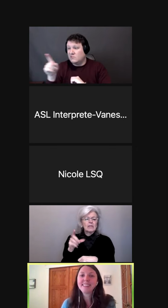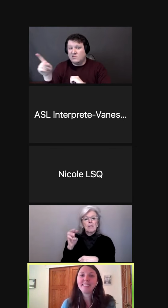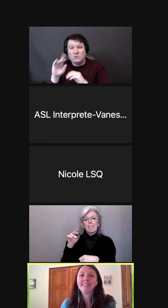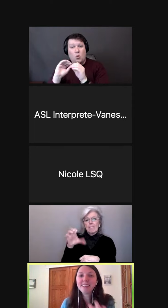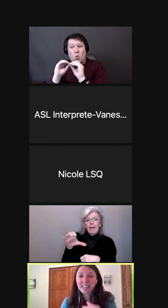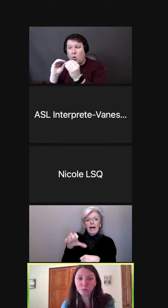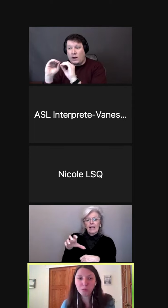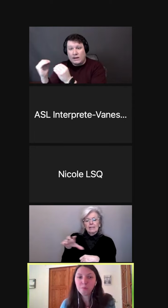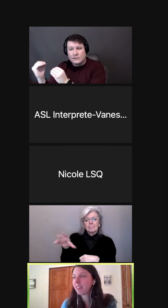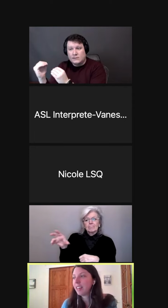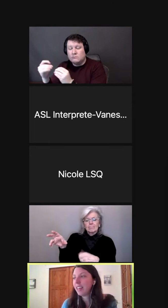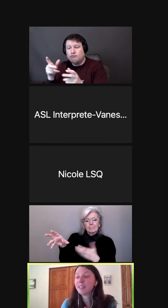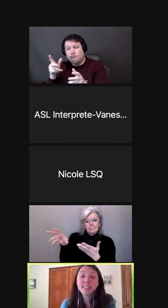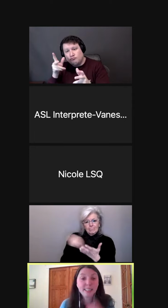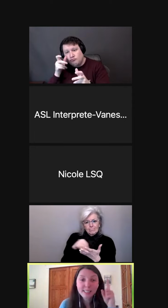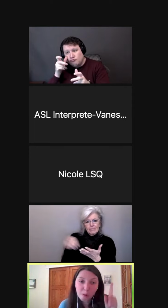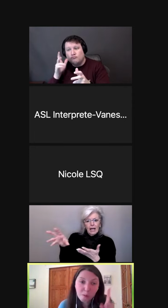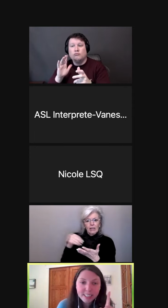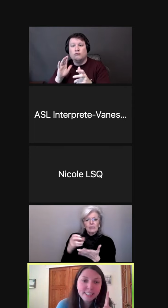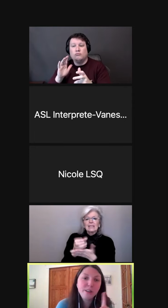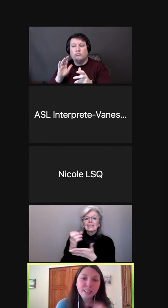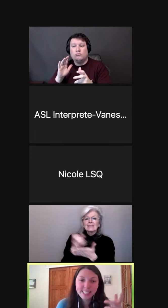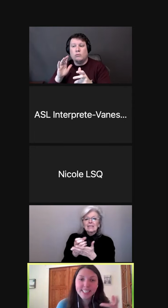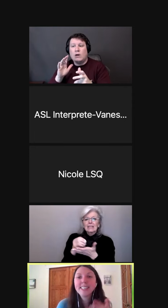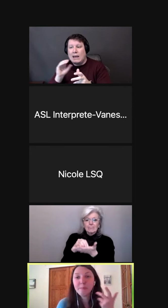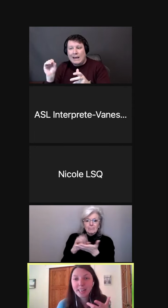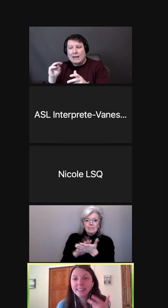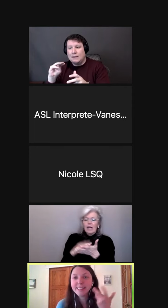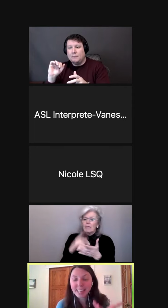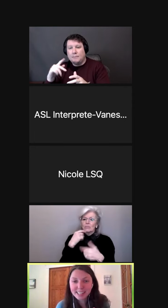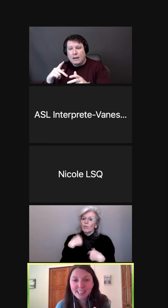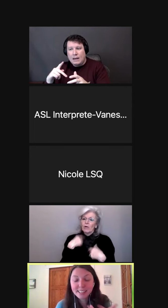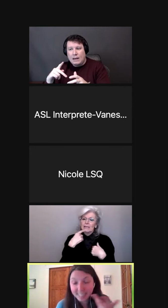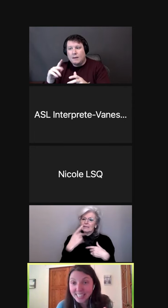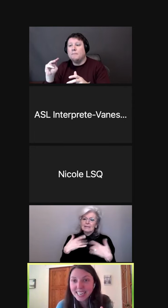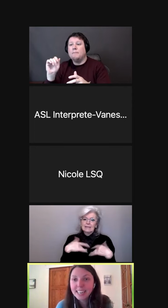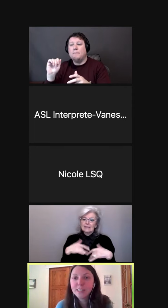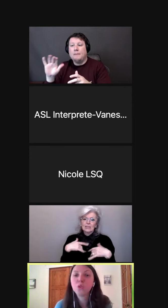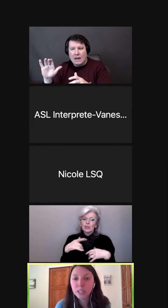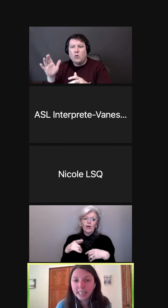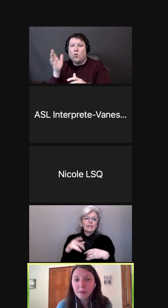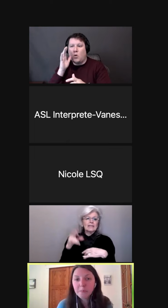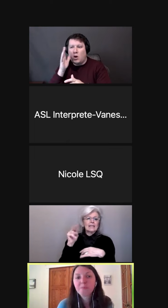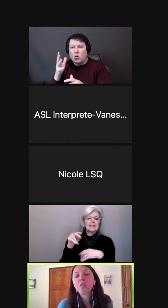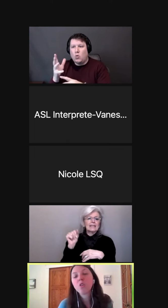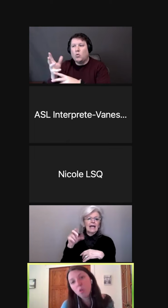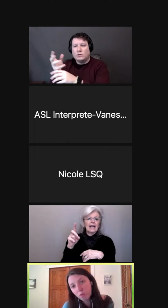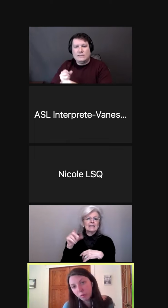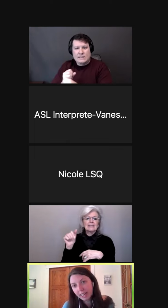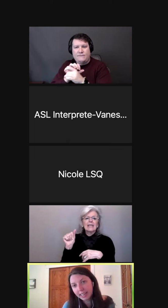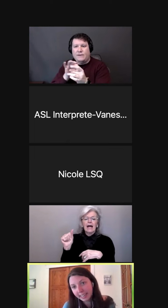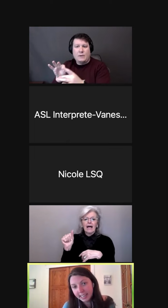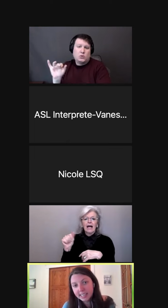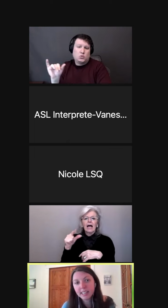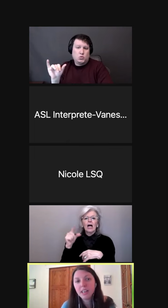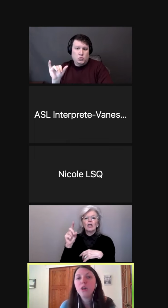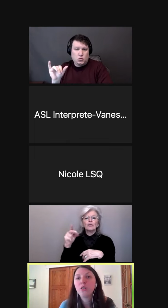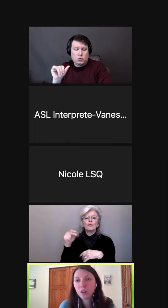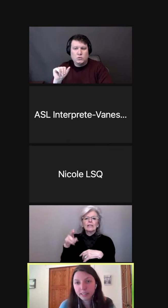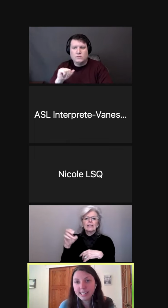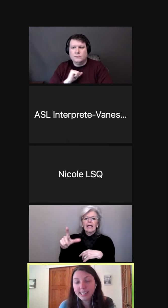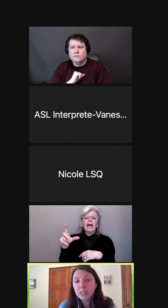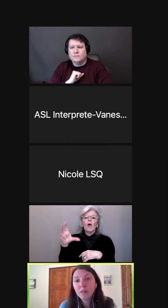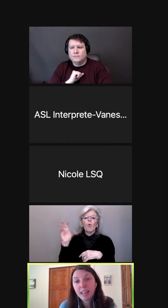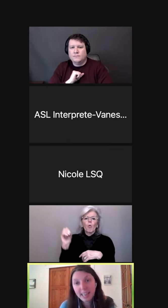critique en cadeau. Et ça, c'est pas moi qui le dis, c'est bien Nadia Duguay, co-fondatrice